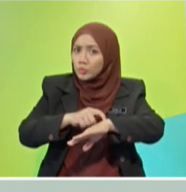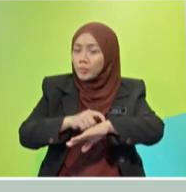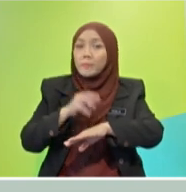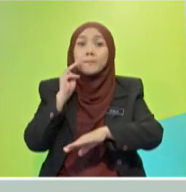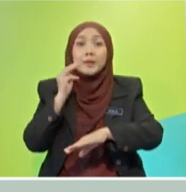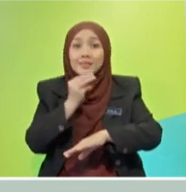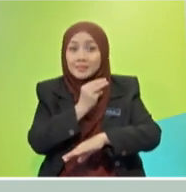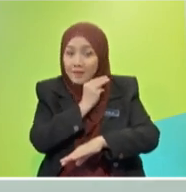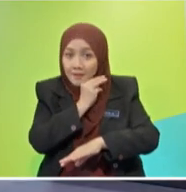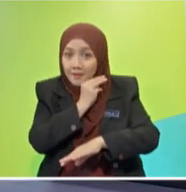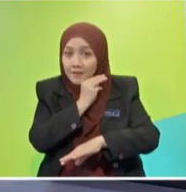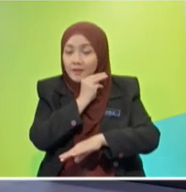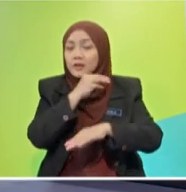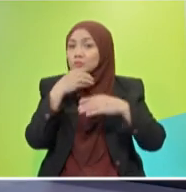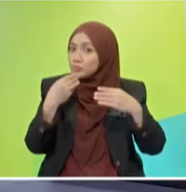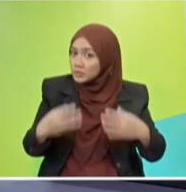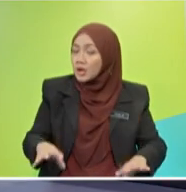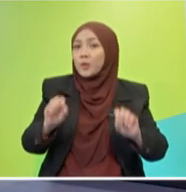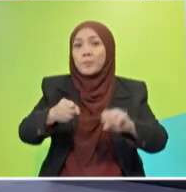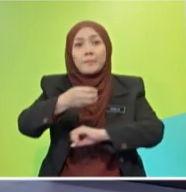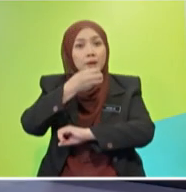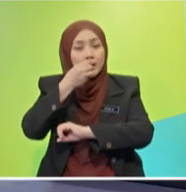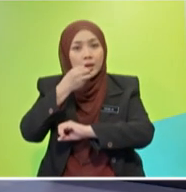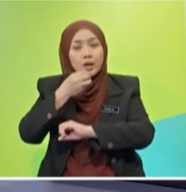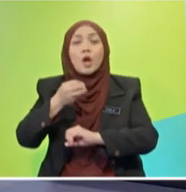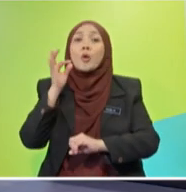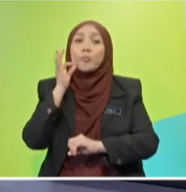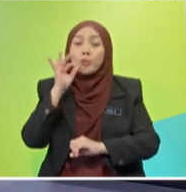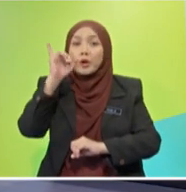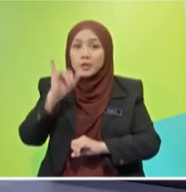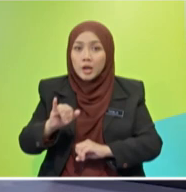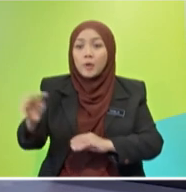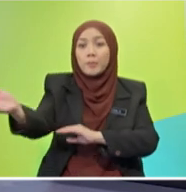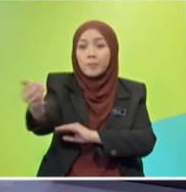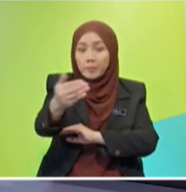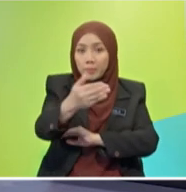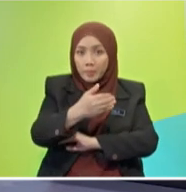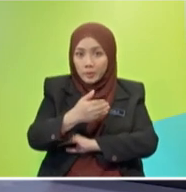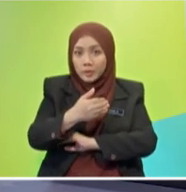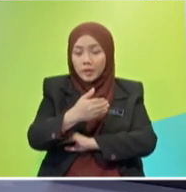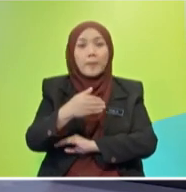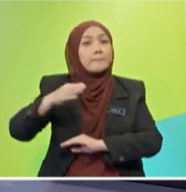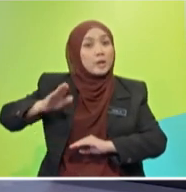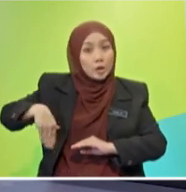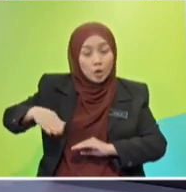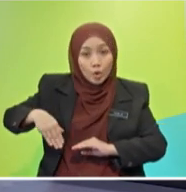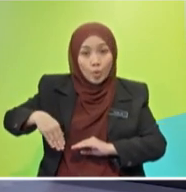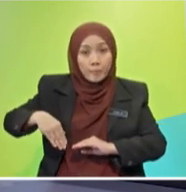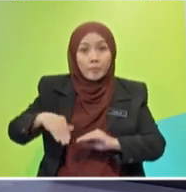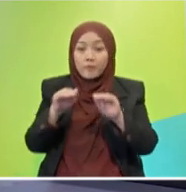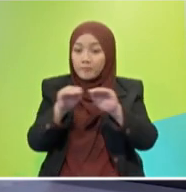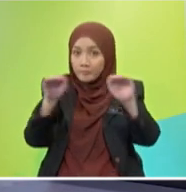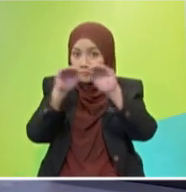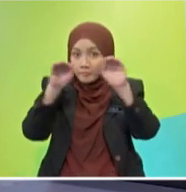ya oke so maksudnya buah yang boleh dituai 10 pasak masakan ya murid